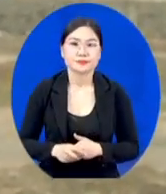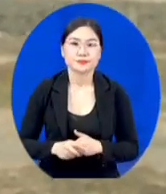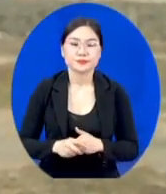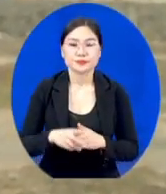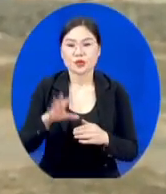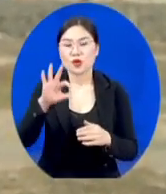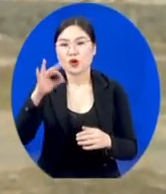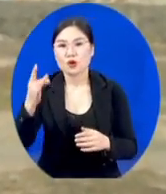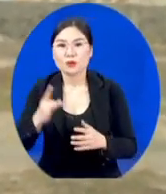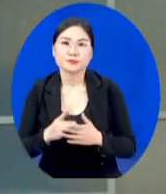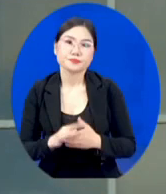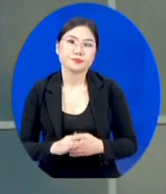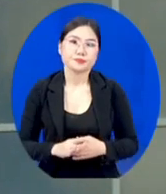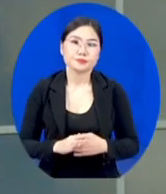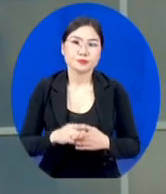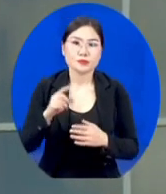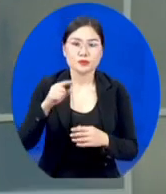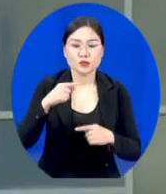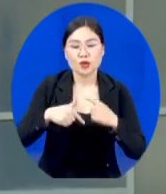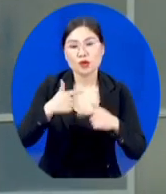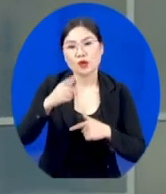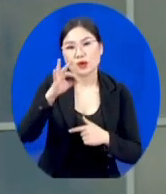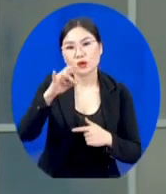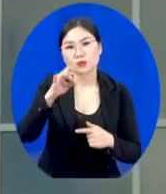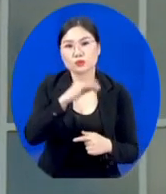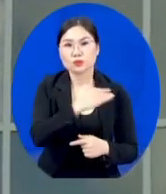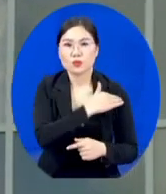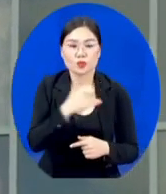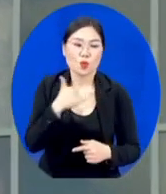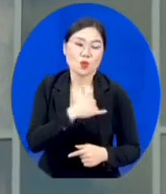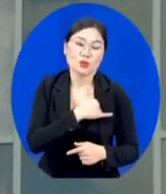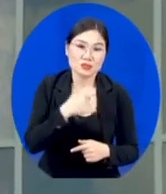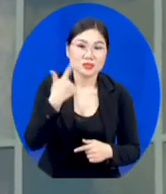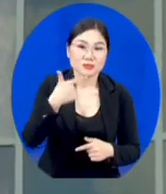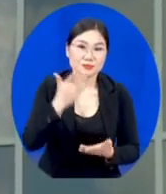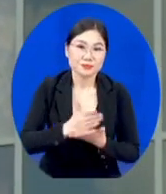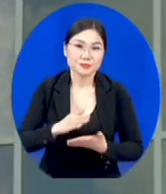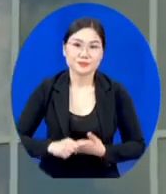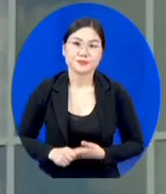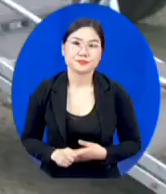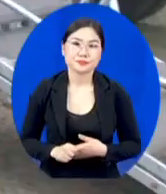сөрөг нөлөөтэй зэрэг учир дутагдaltaй зүйл олон гэж орон нутгийн өндөрлөгүүд хэлж байна.